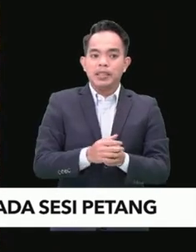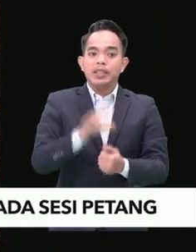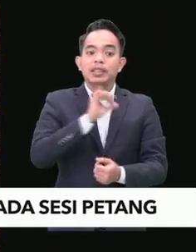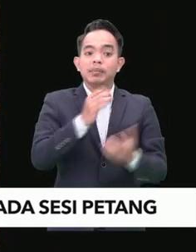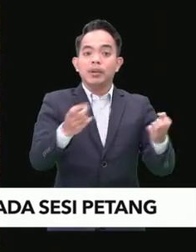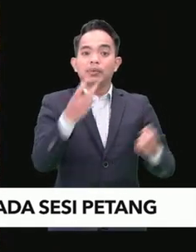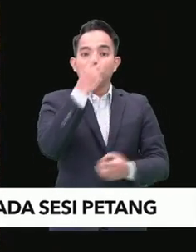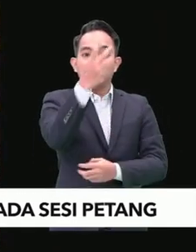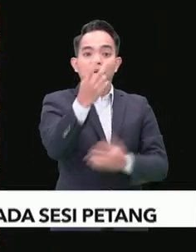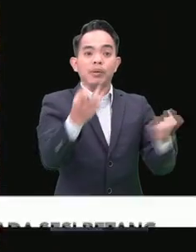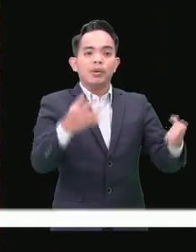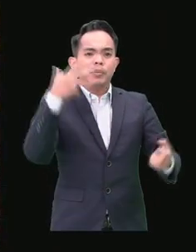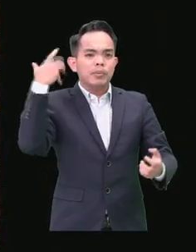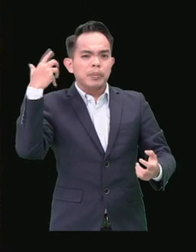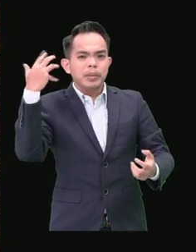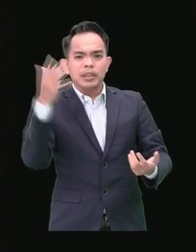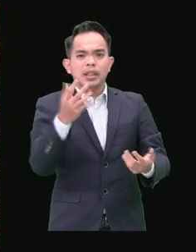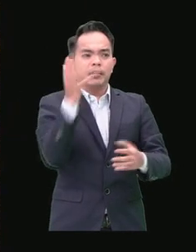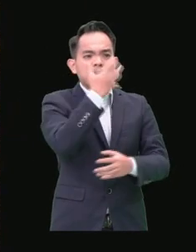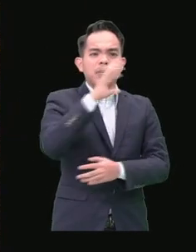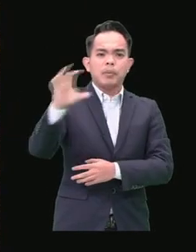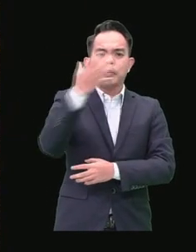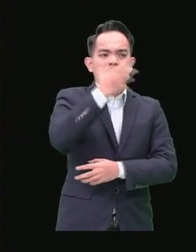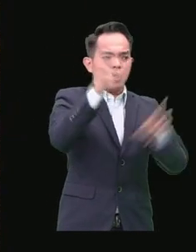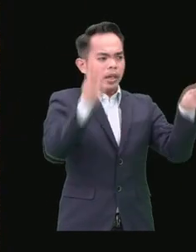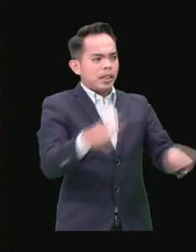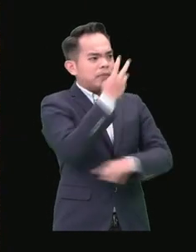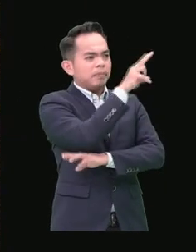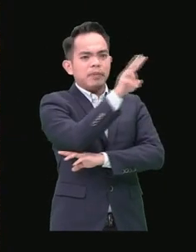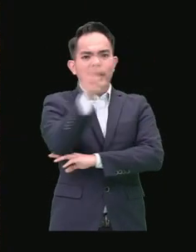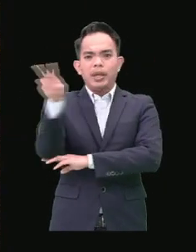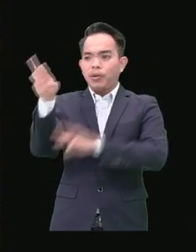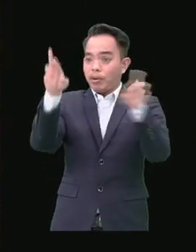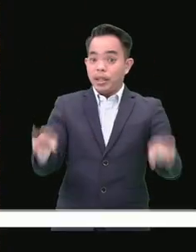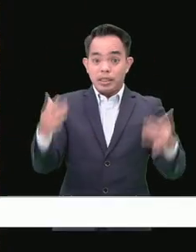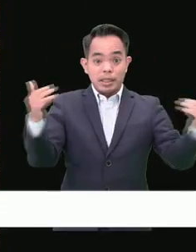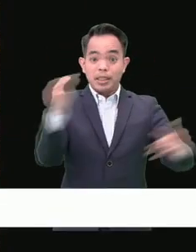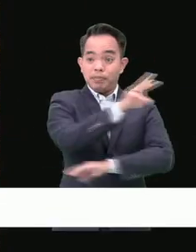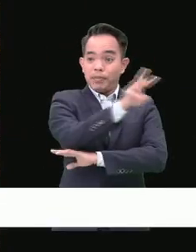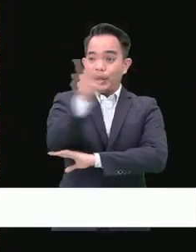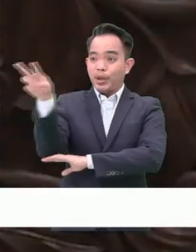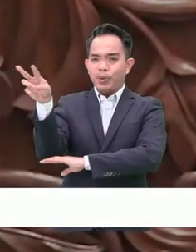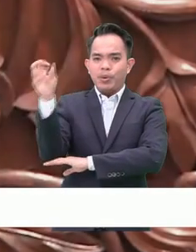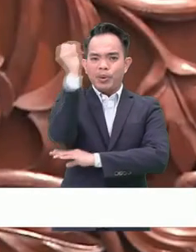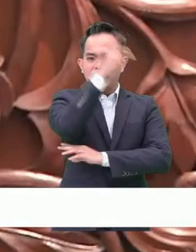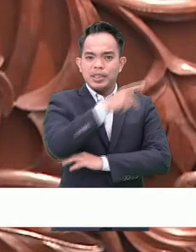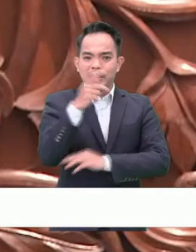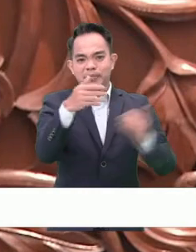tengok berapa orang nak menjerit. Rakyat sedang tengok. Yeah. Teruskan. Teruskan, teruskan. Rakyat sedang tengok.